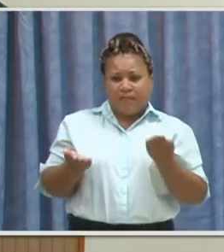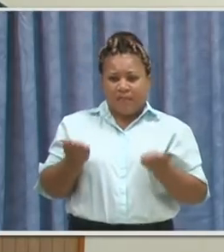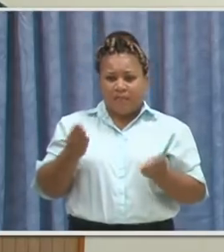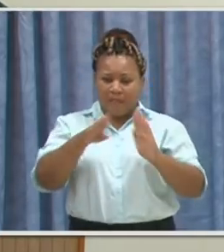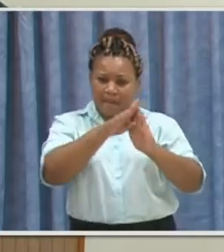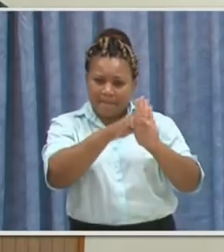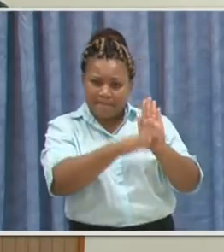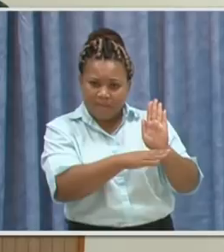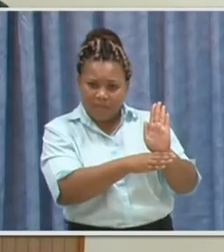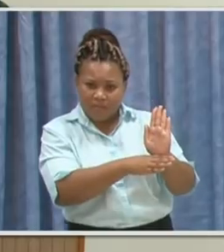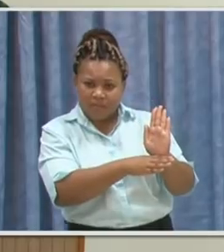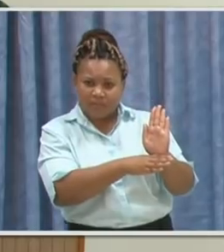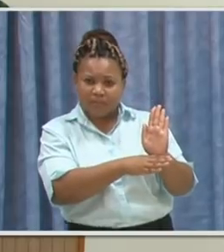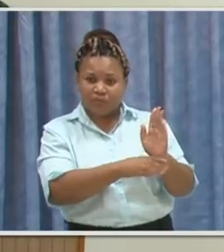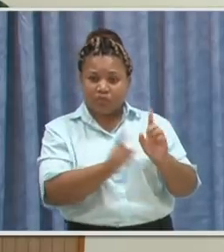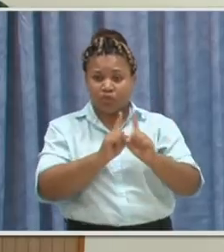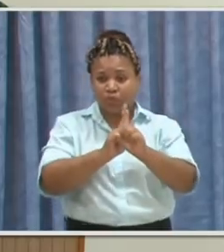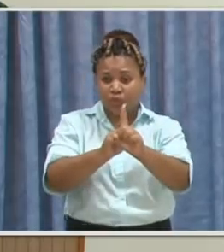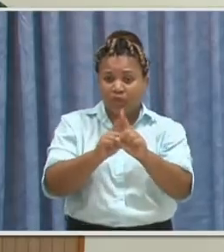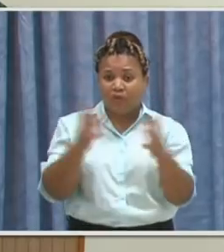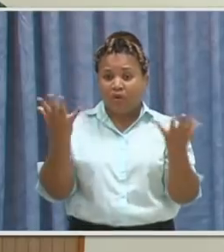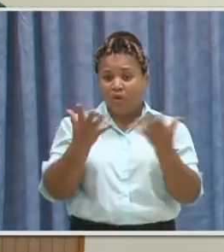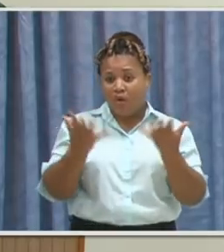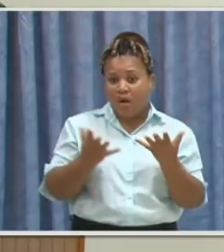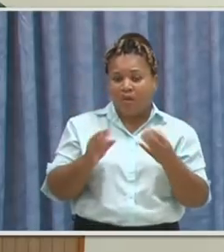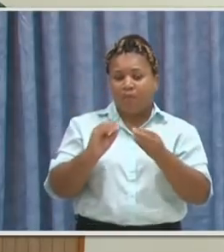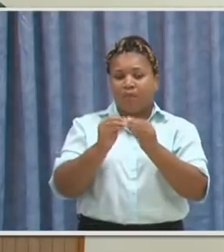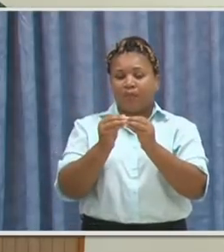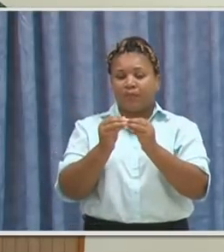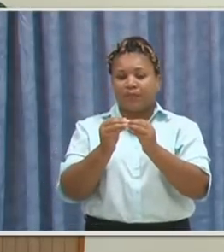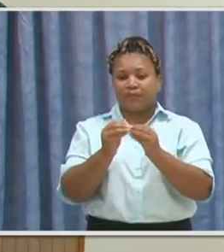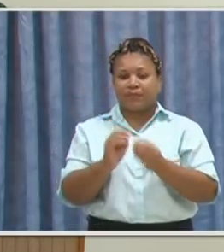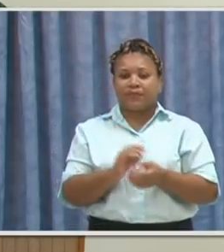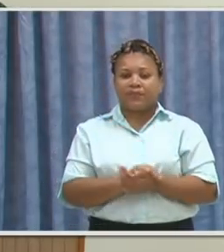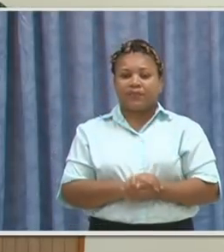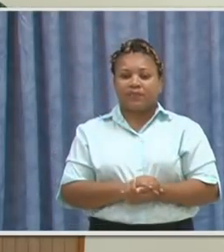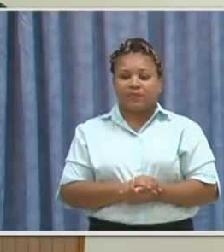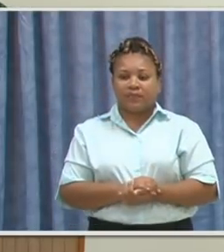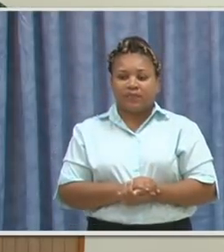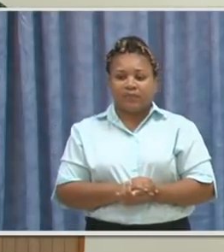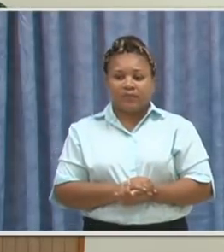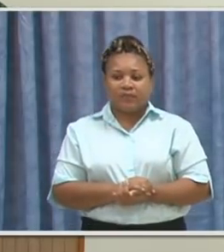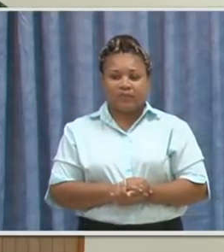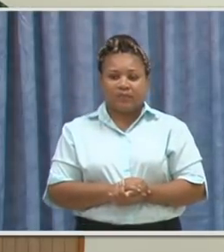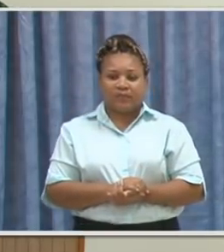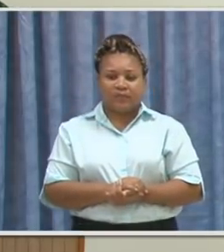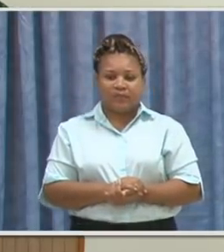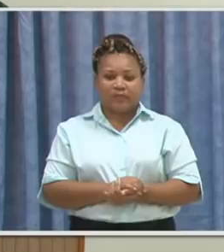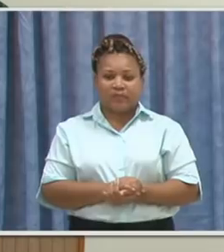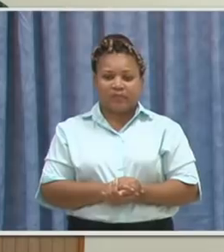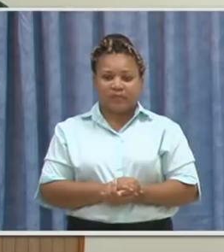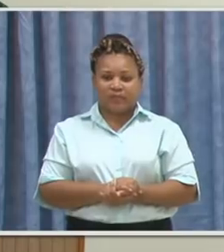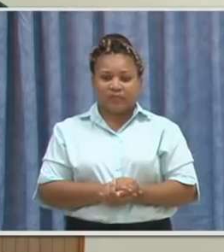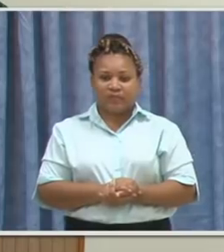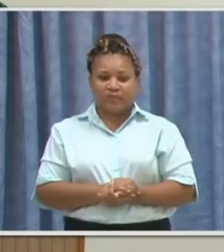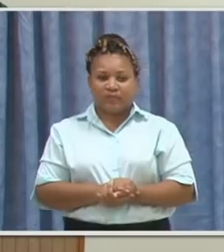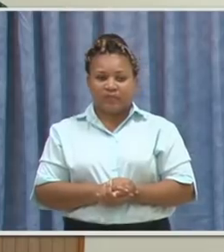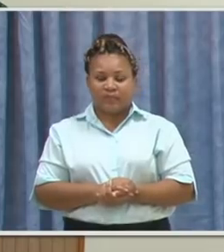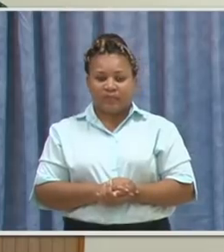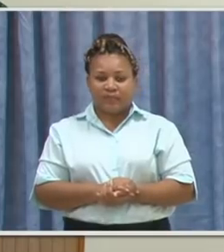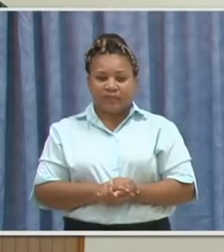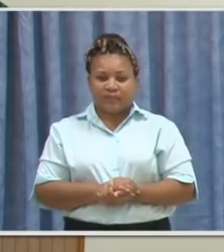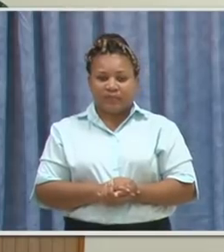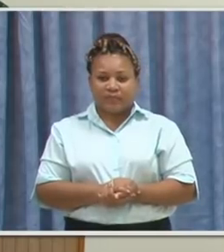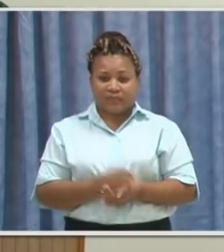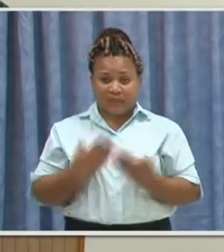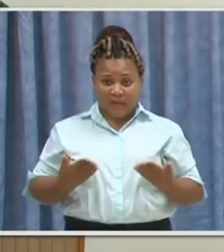transmission, mais qui moyenne quoi. Mais pour répondre aux questions encore un peu plus, nos corps peuvent continuer à